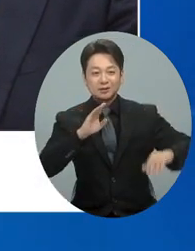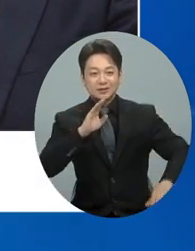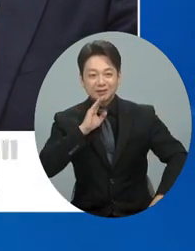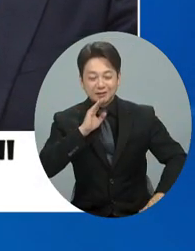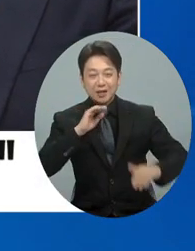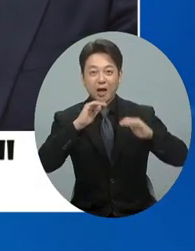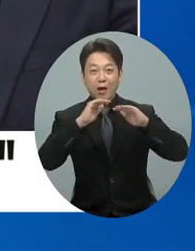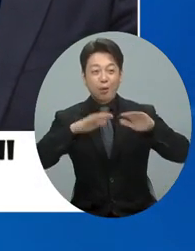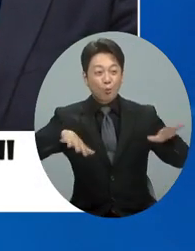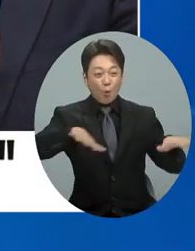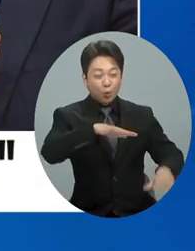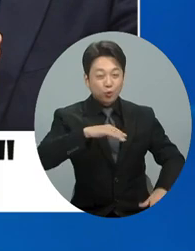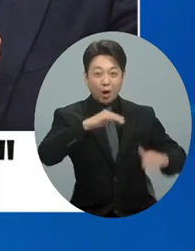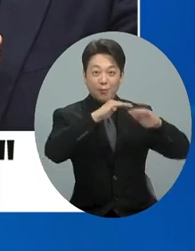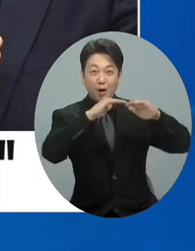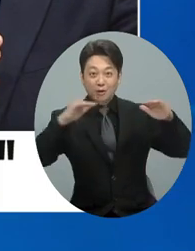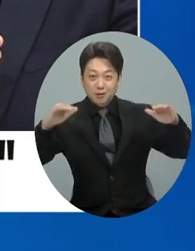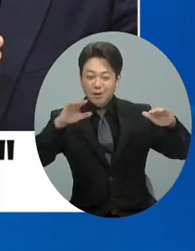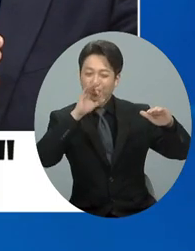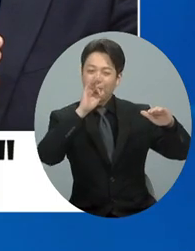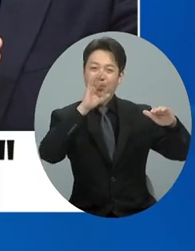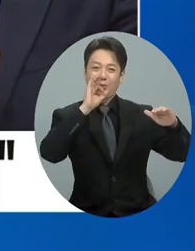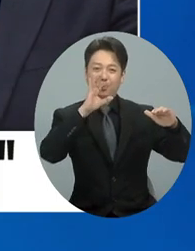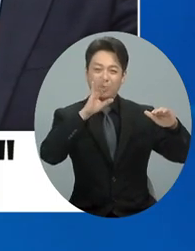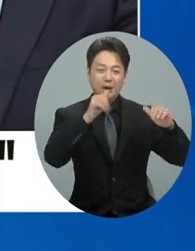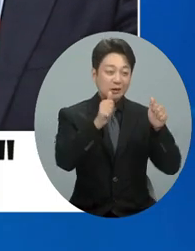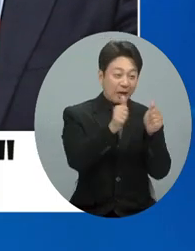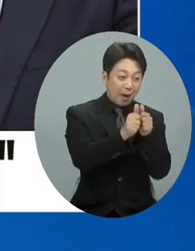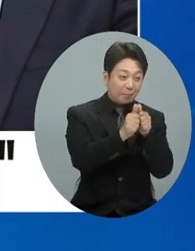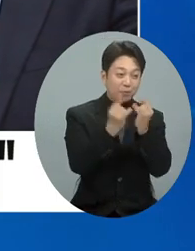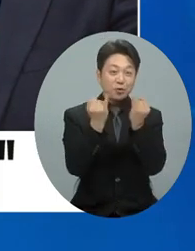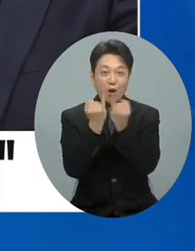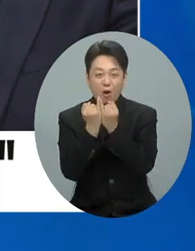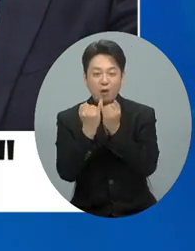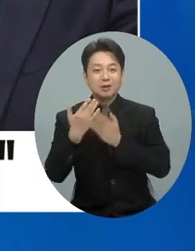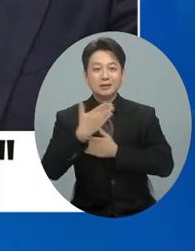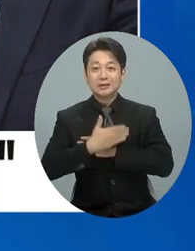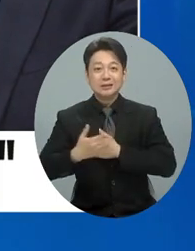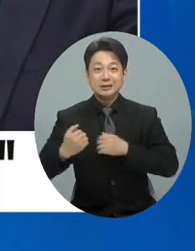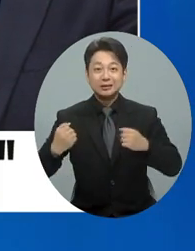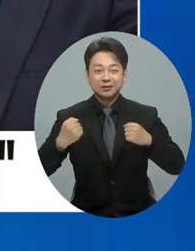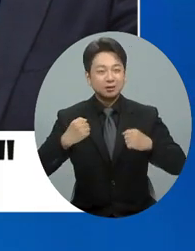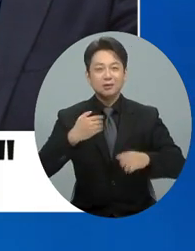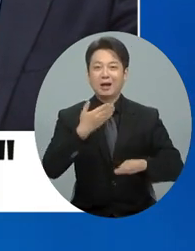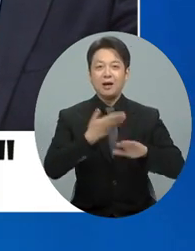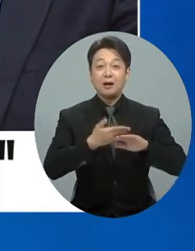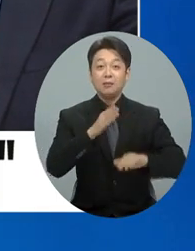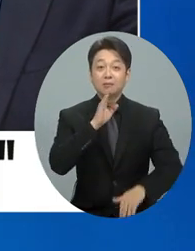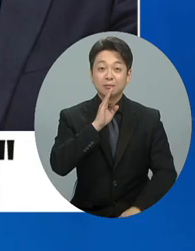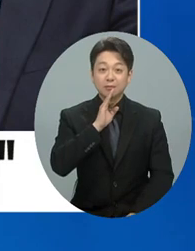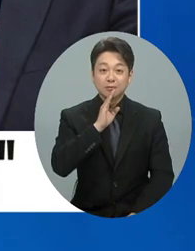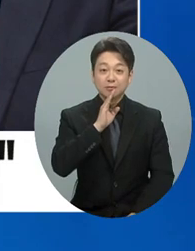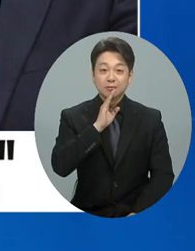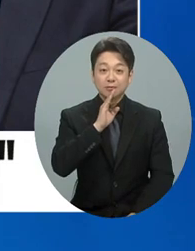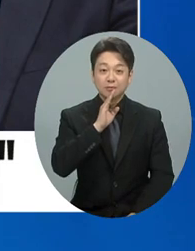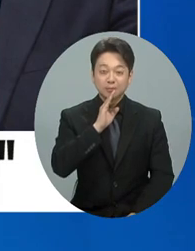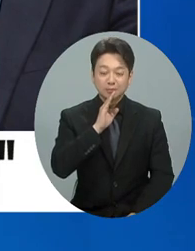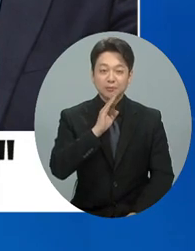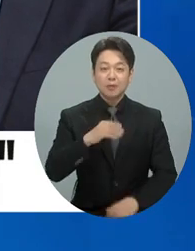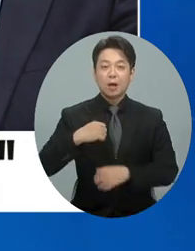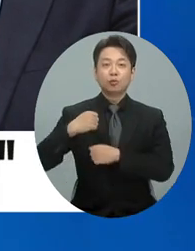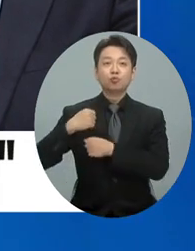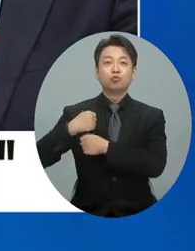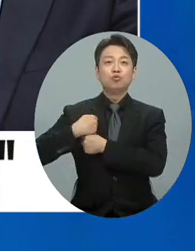없잖아요. 신체 구조가 틀리잖아요. 근데 그걸 어떻게 평등이라고 볼수 있겠어요? 병역이라고 하는 거에